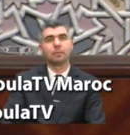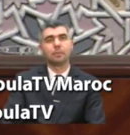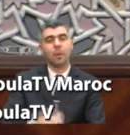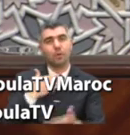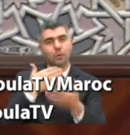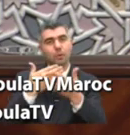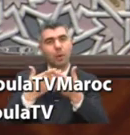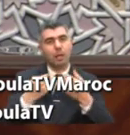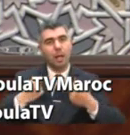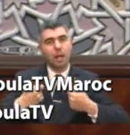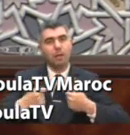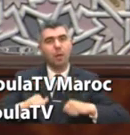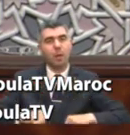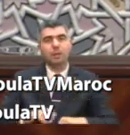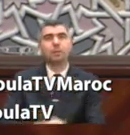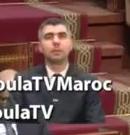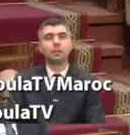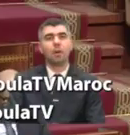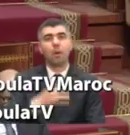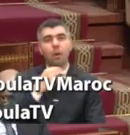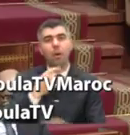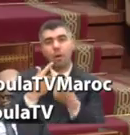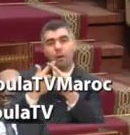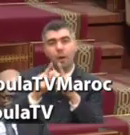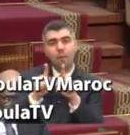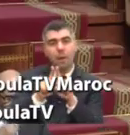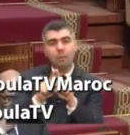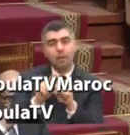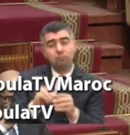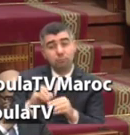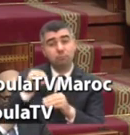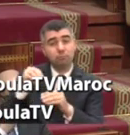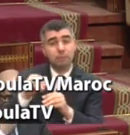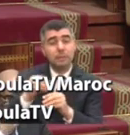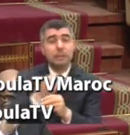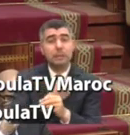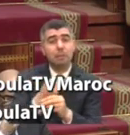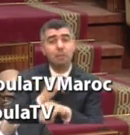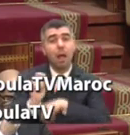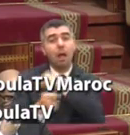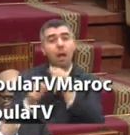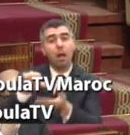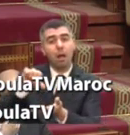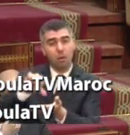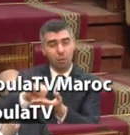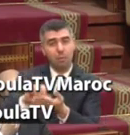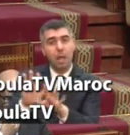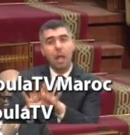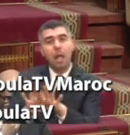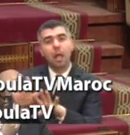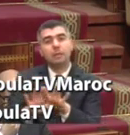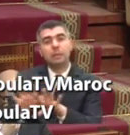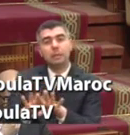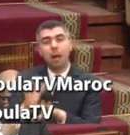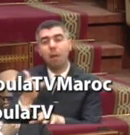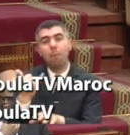شكرا السيد الرئيس. السيد الوزير المحترم، نطالبكم بتعيين الاطباء في المؤسسات الصحيه بالعالم القروي باقليم تنغير، لضمان